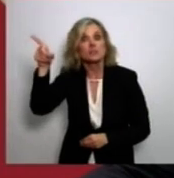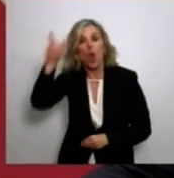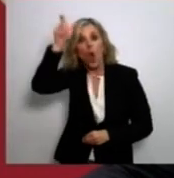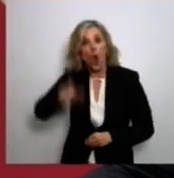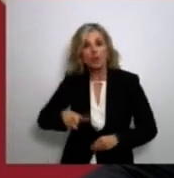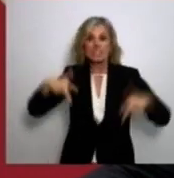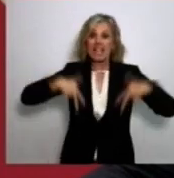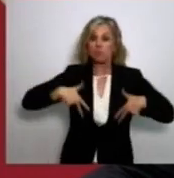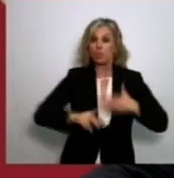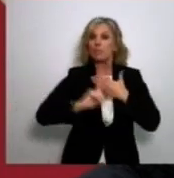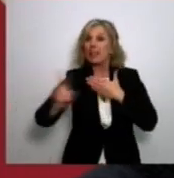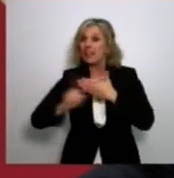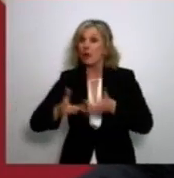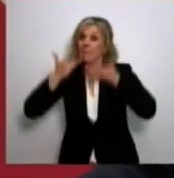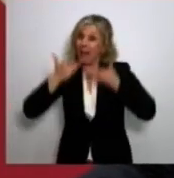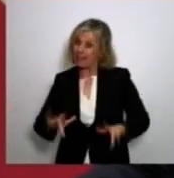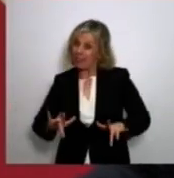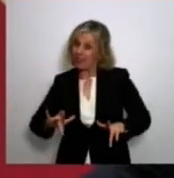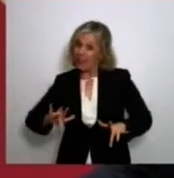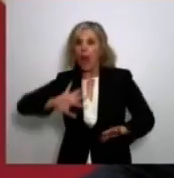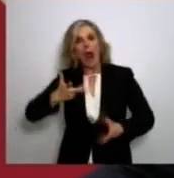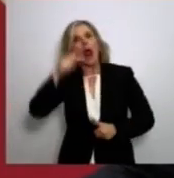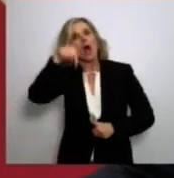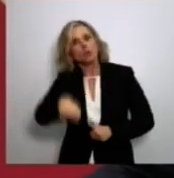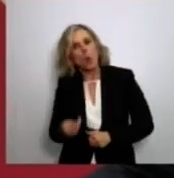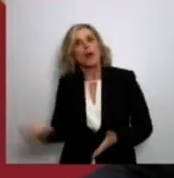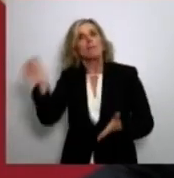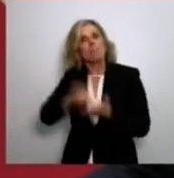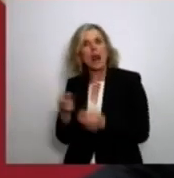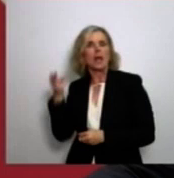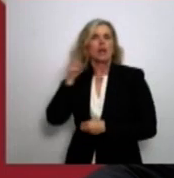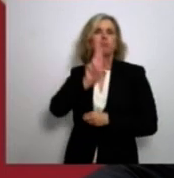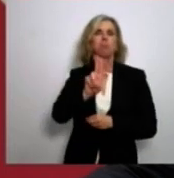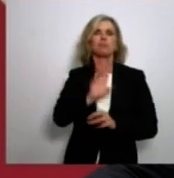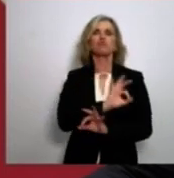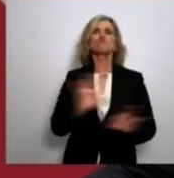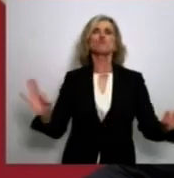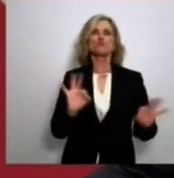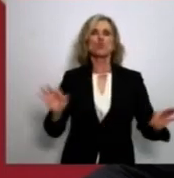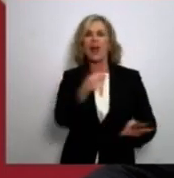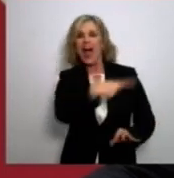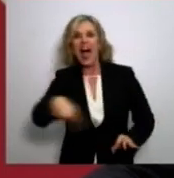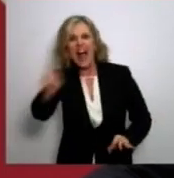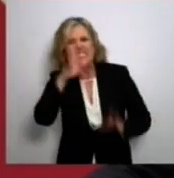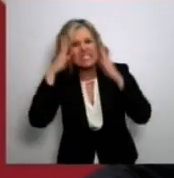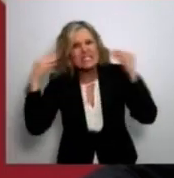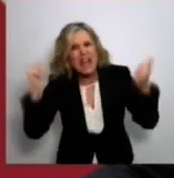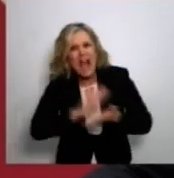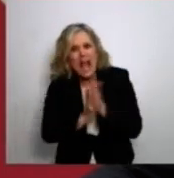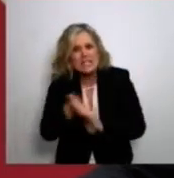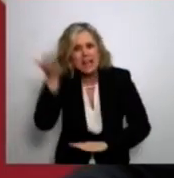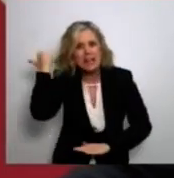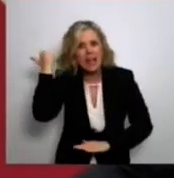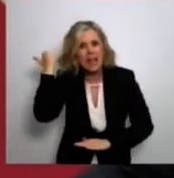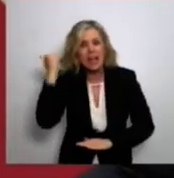Δεν θέλω να χρησιμοποιήσω σκληρές λέξεις. Ένα ανθυποπροϊόν μιας οικογένειας, η